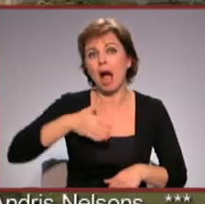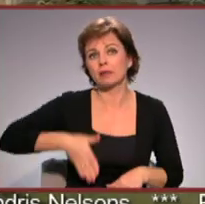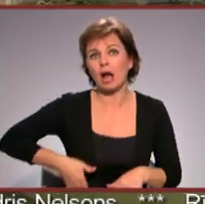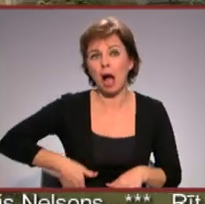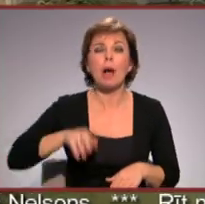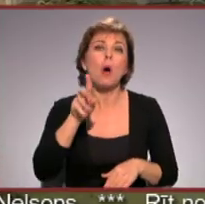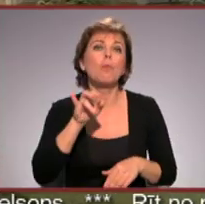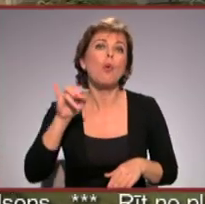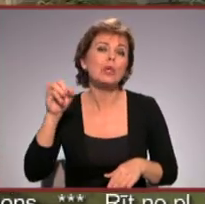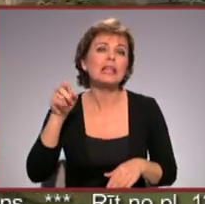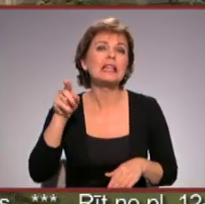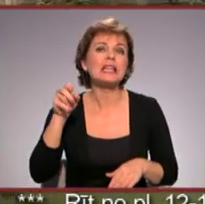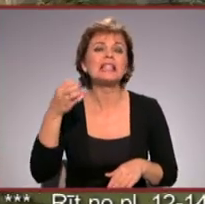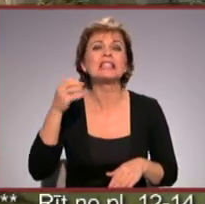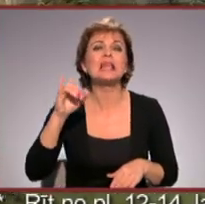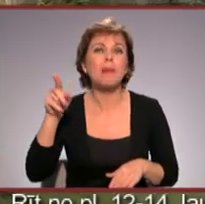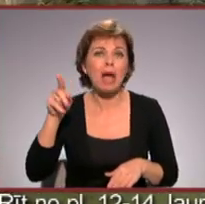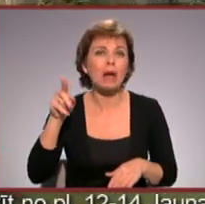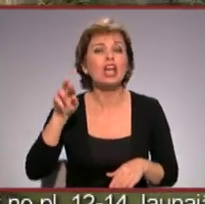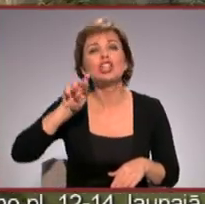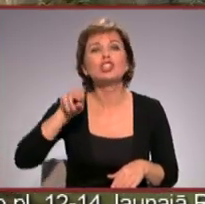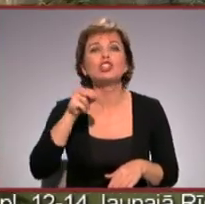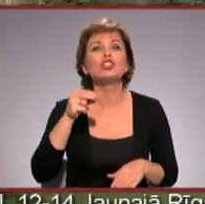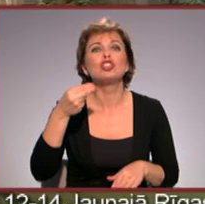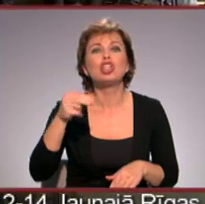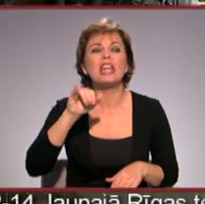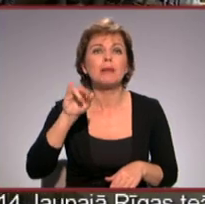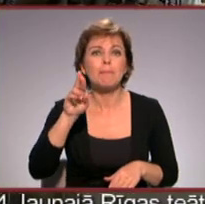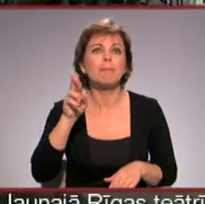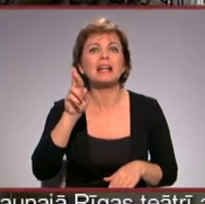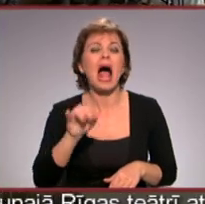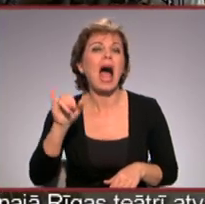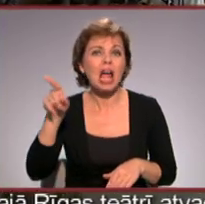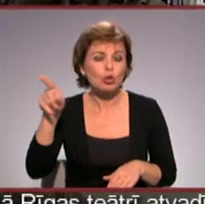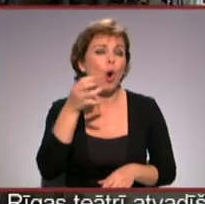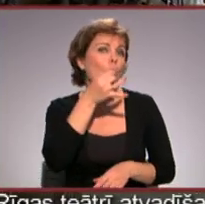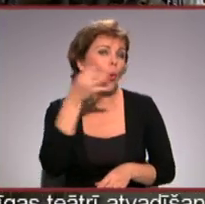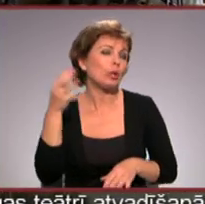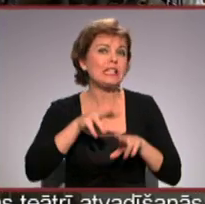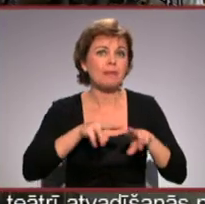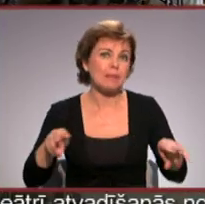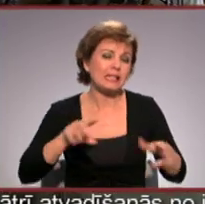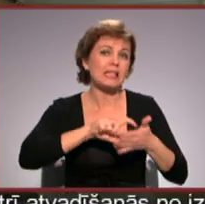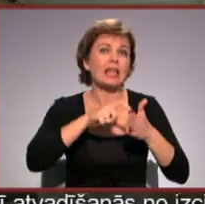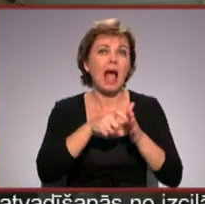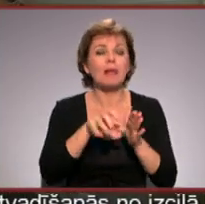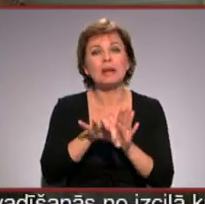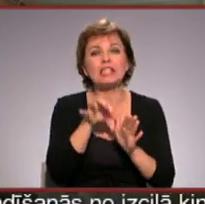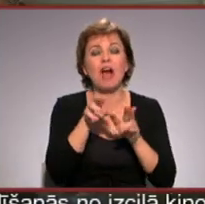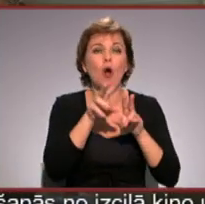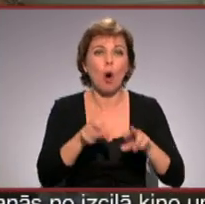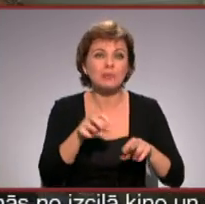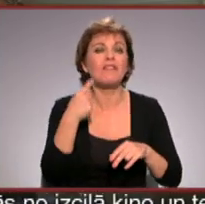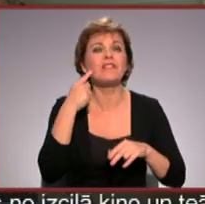Māra Putniņa un Jāņa Cimermaņa filma Džimbai Rūdralalā. Šodien Kultūras ministrijas telpās izvēlētā komisijā vienbalsīgi